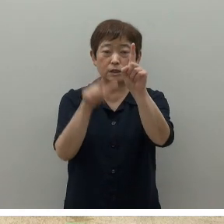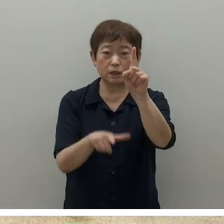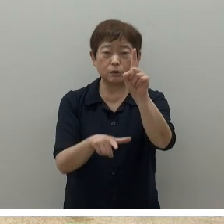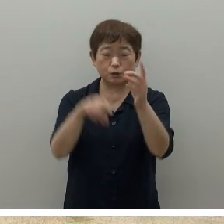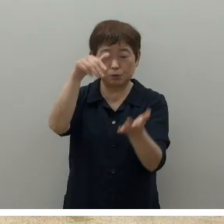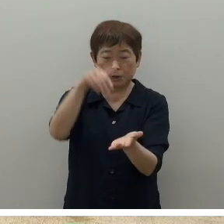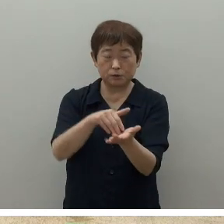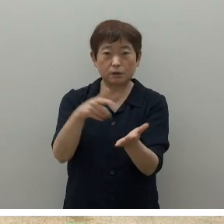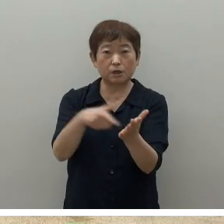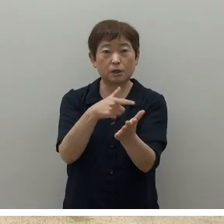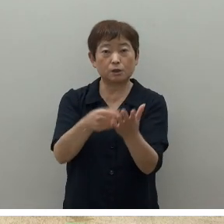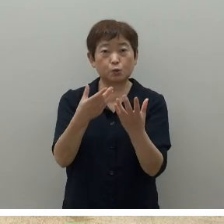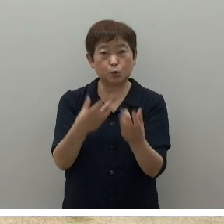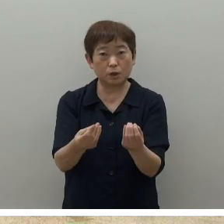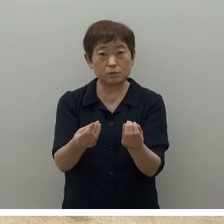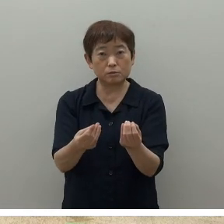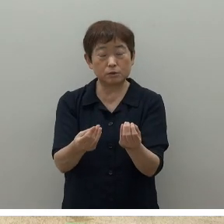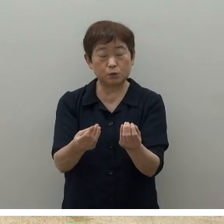ですよね。